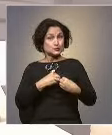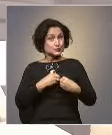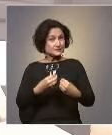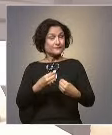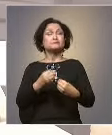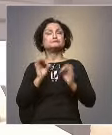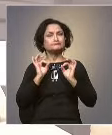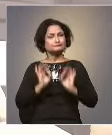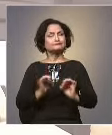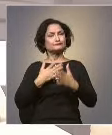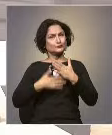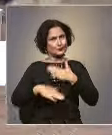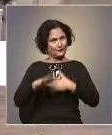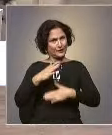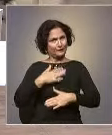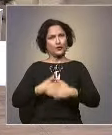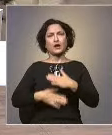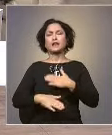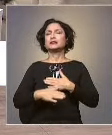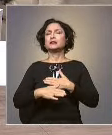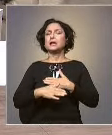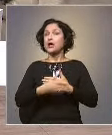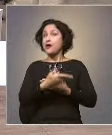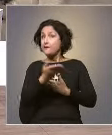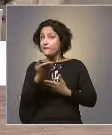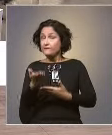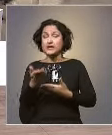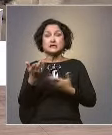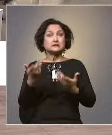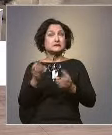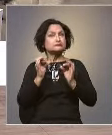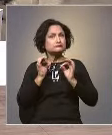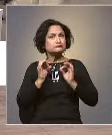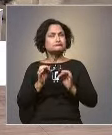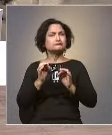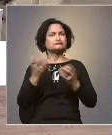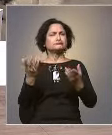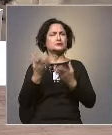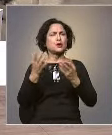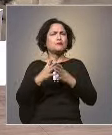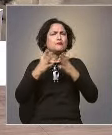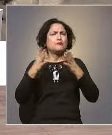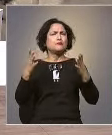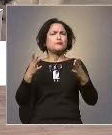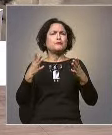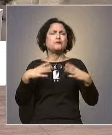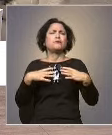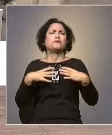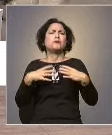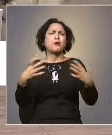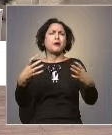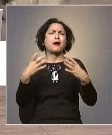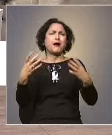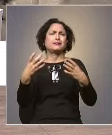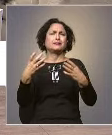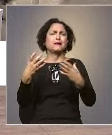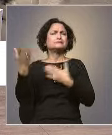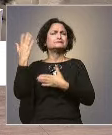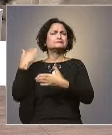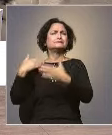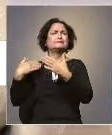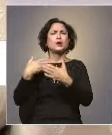удовлетворен. Вие сте, как да кажа, учен с богата биография. В момента завеждате катедрата по биотехнологии на Университета по хранителни технологии в